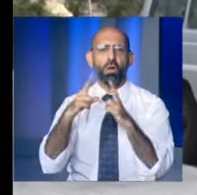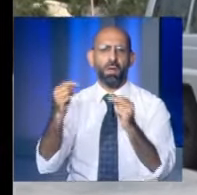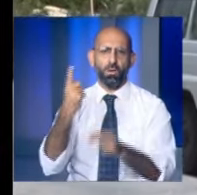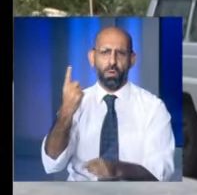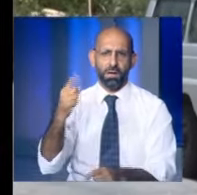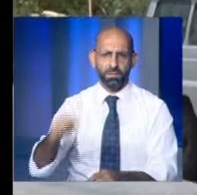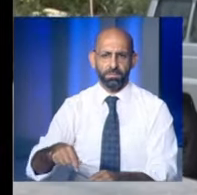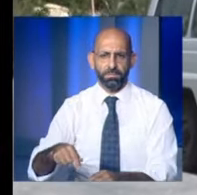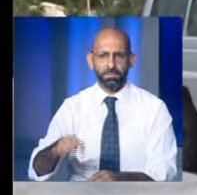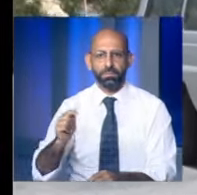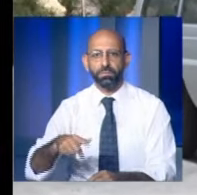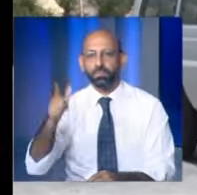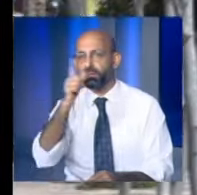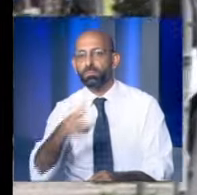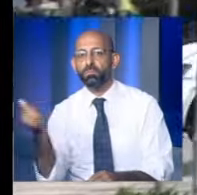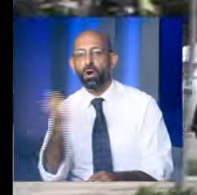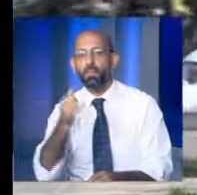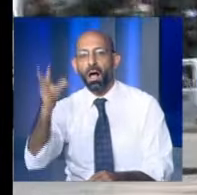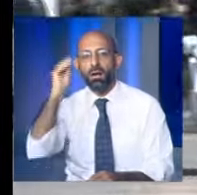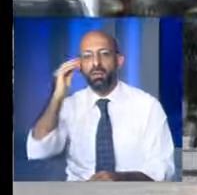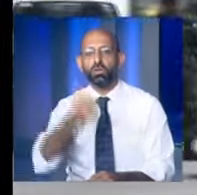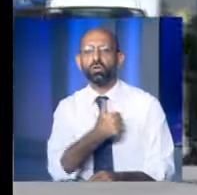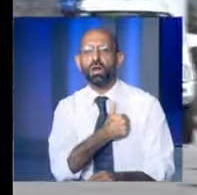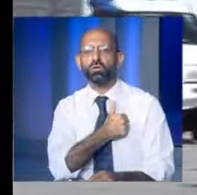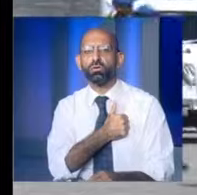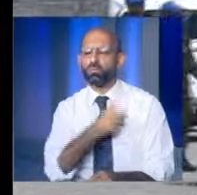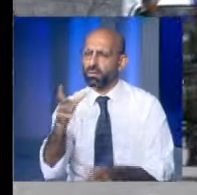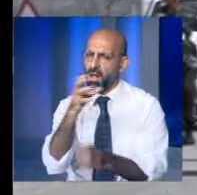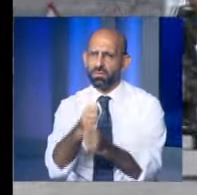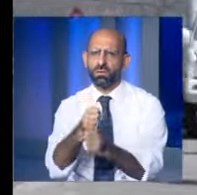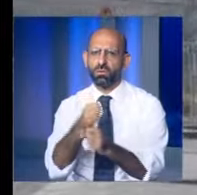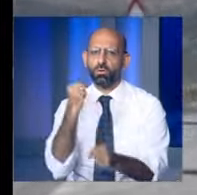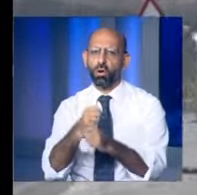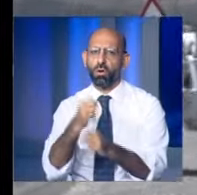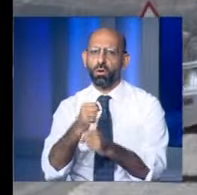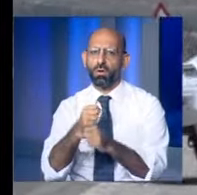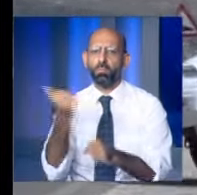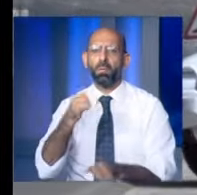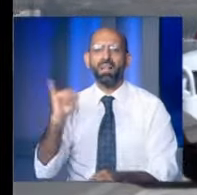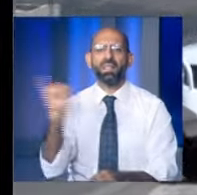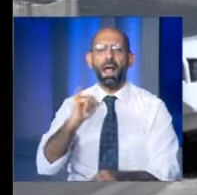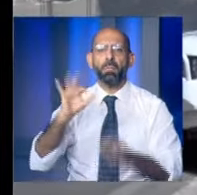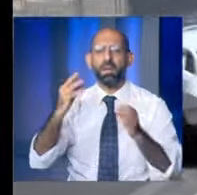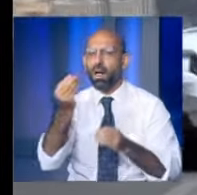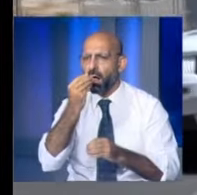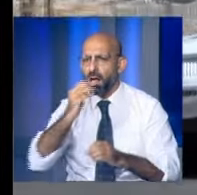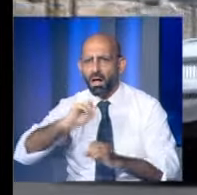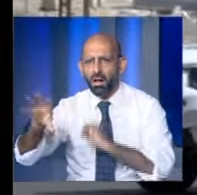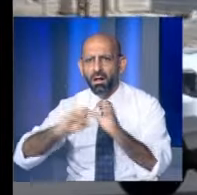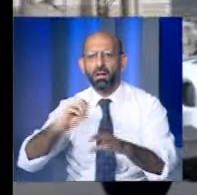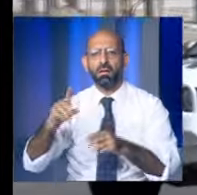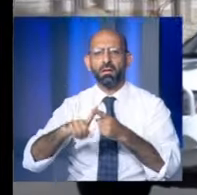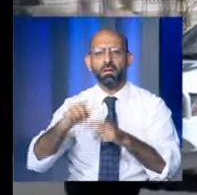والحزبية كافة في لبنان ويحافظ على وحدة البلاد. ومن المهم معرفة أن الجيش لا يزال